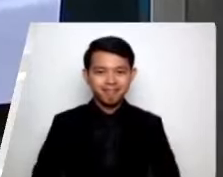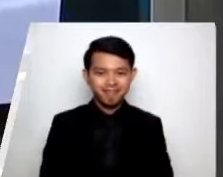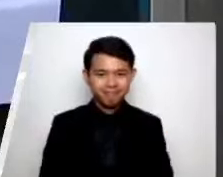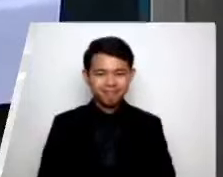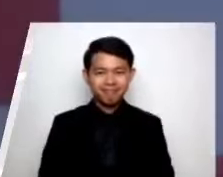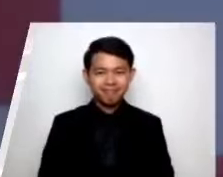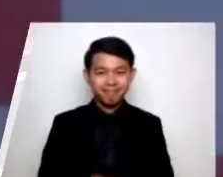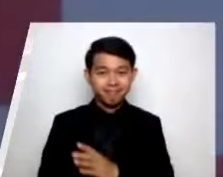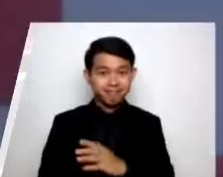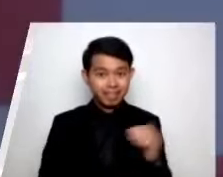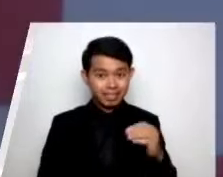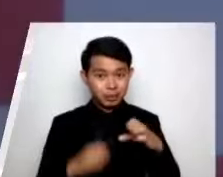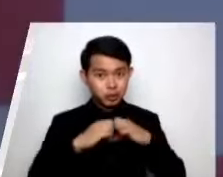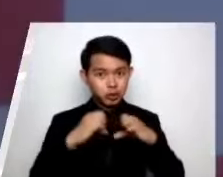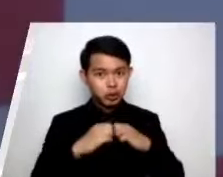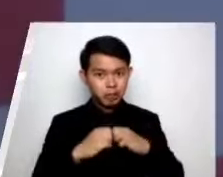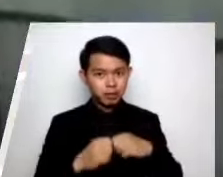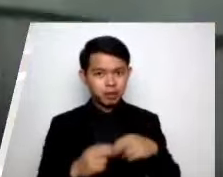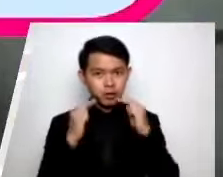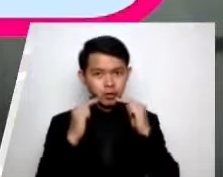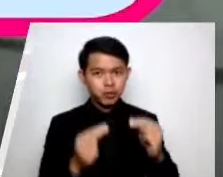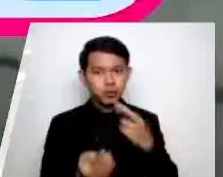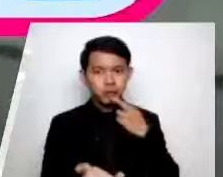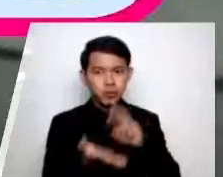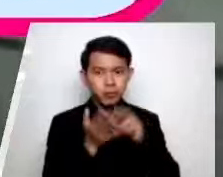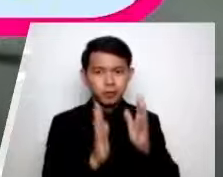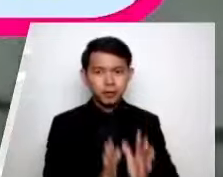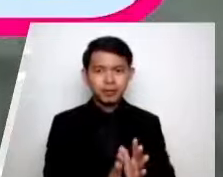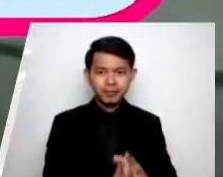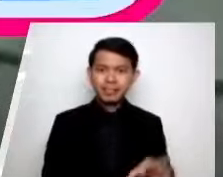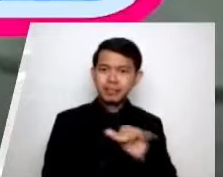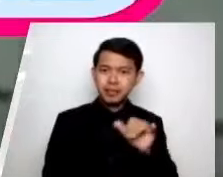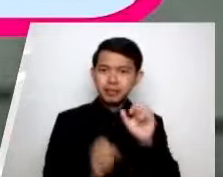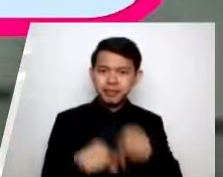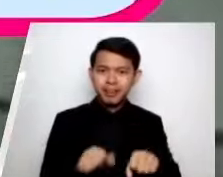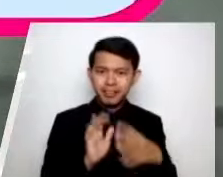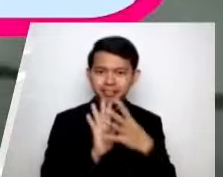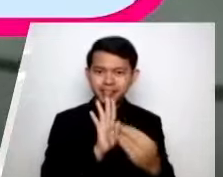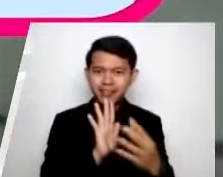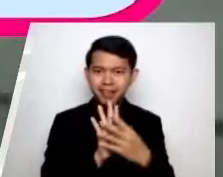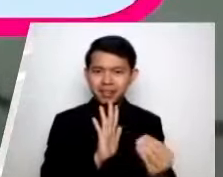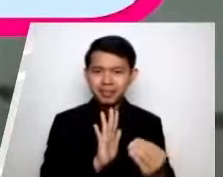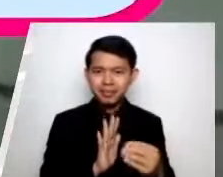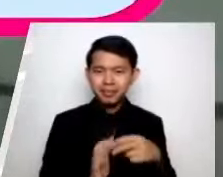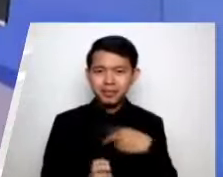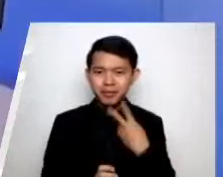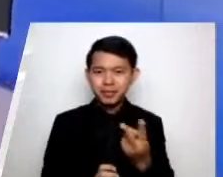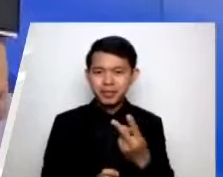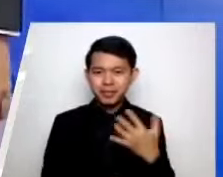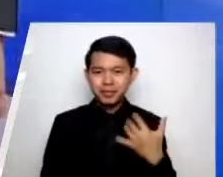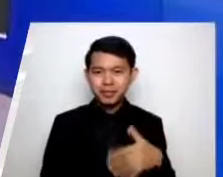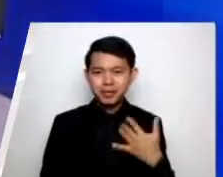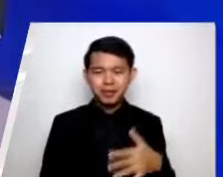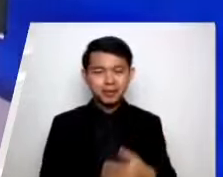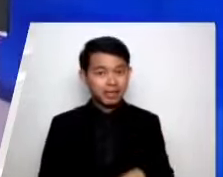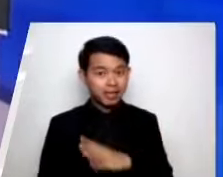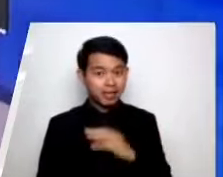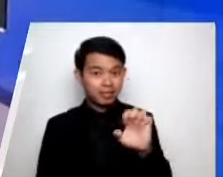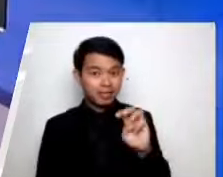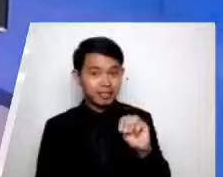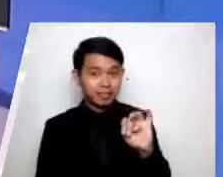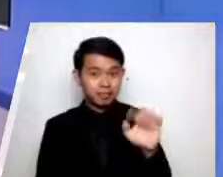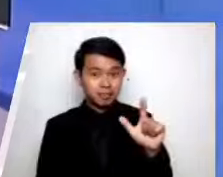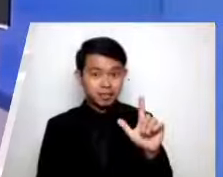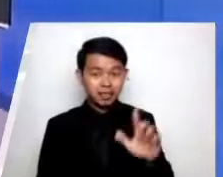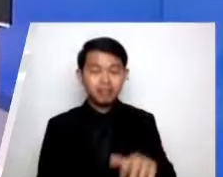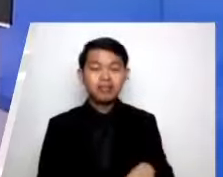integrated news reporters para sa mas malawak na paglilingkod sa bayan Ako po si Emil Sumangil para sa mas malawak na paglilingkod sa